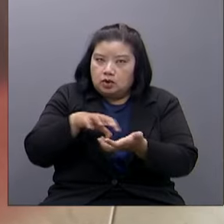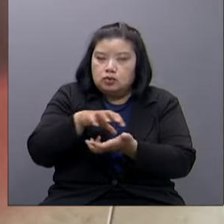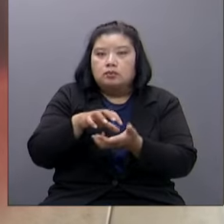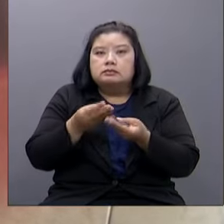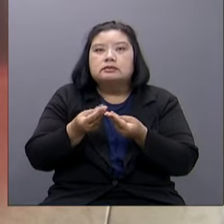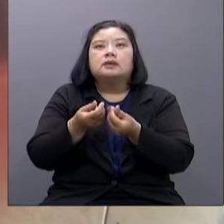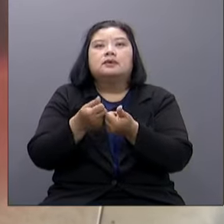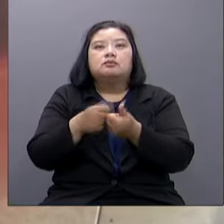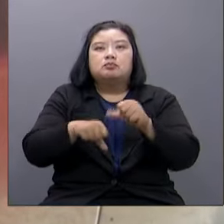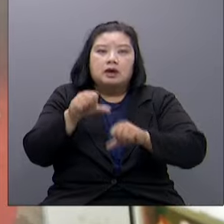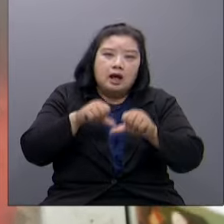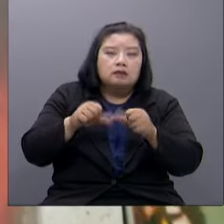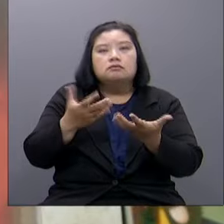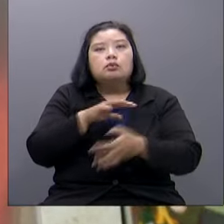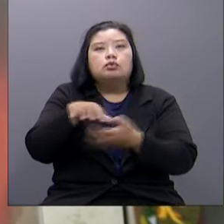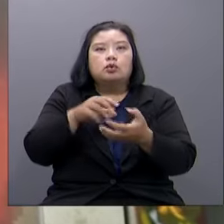วอื่น